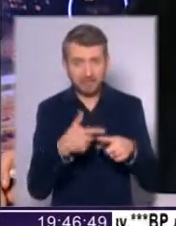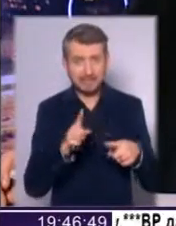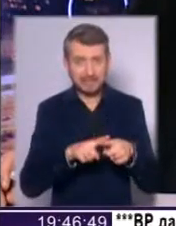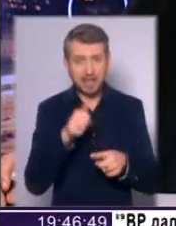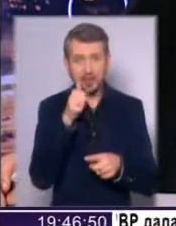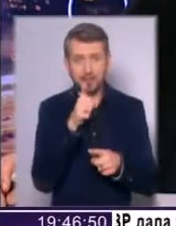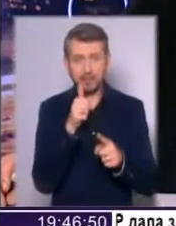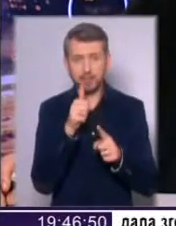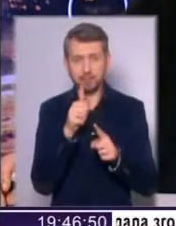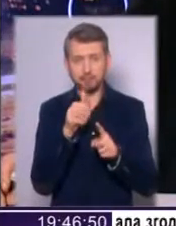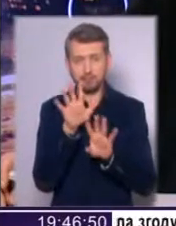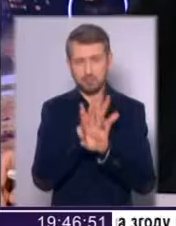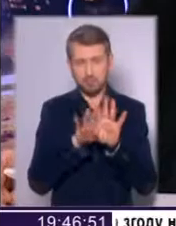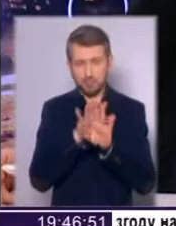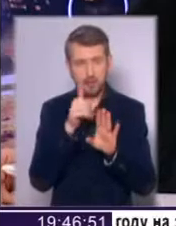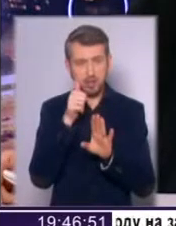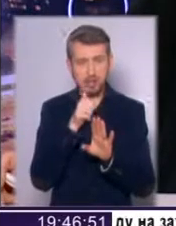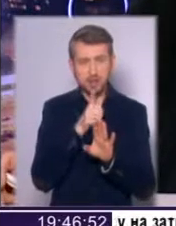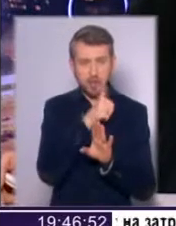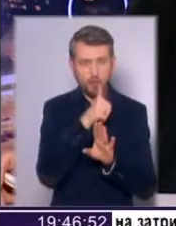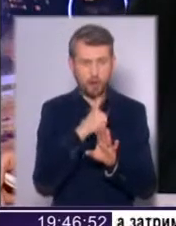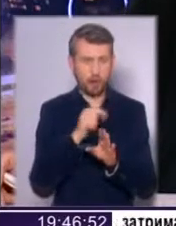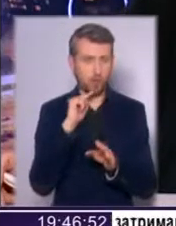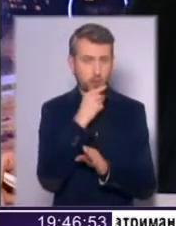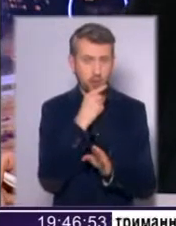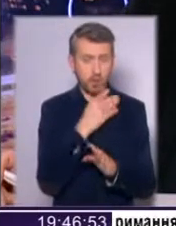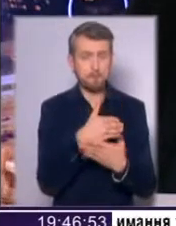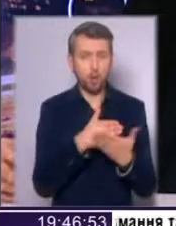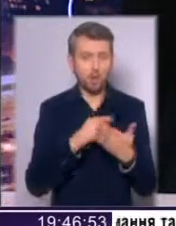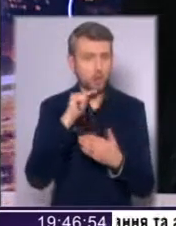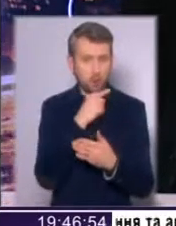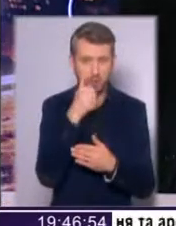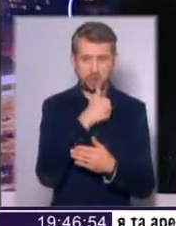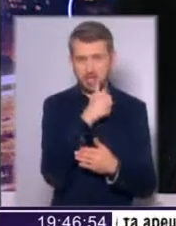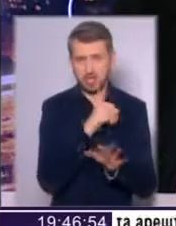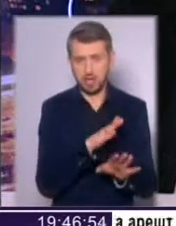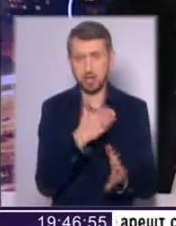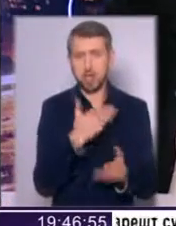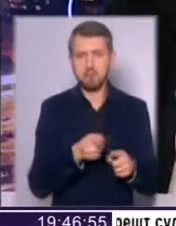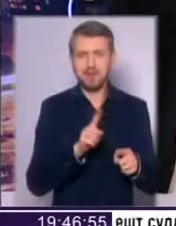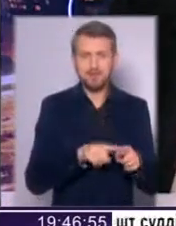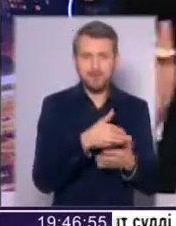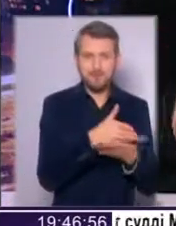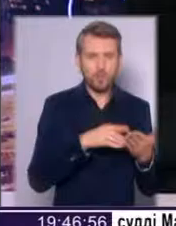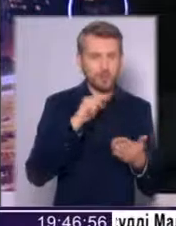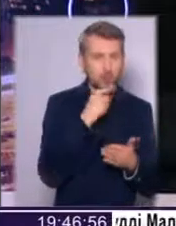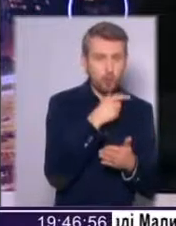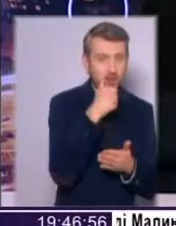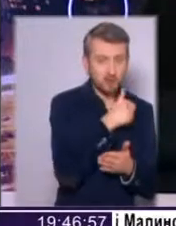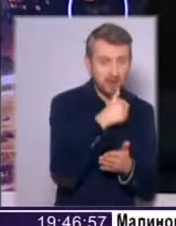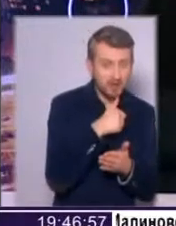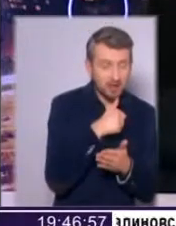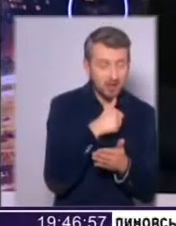економіка. Тобто сьогодні половина економіки в тіні. Якщо б ця половина економіки в тіні стала би,